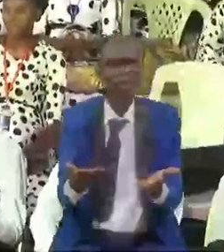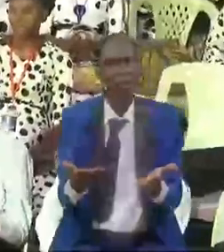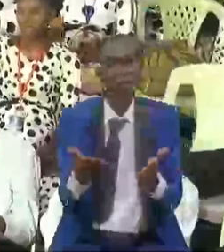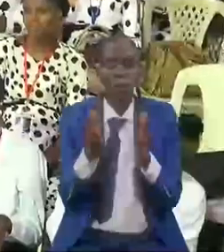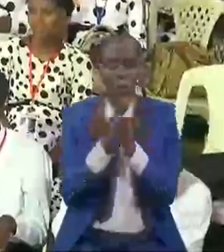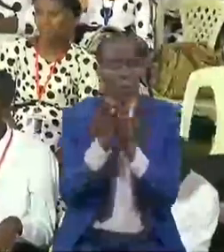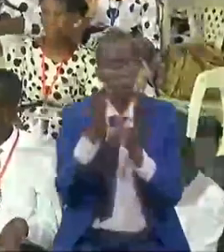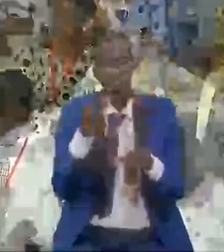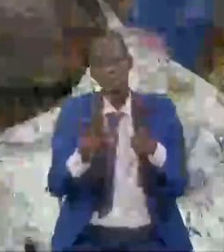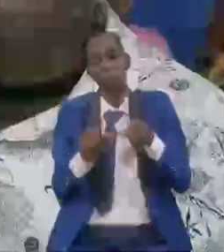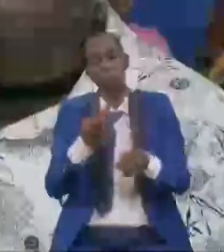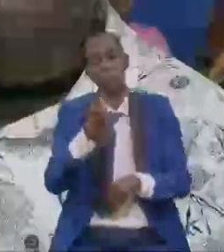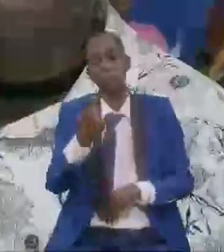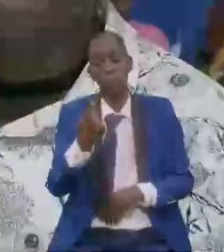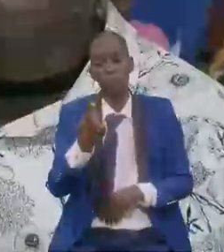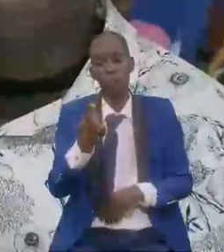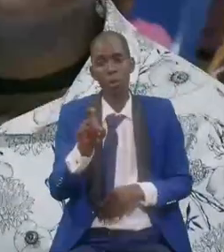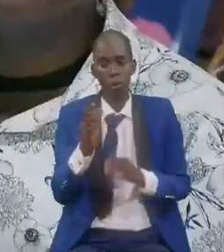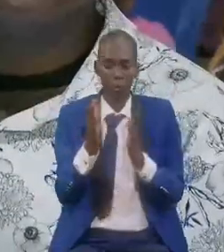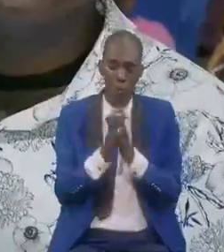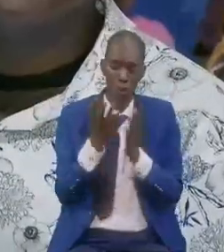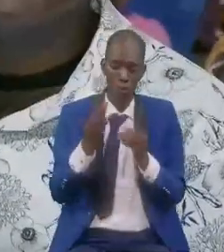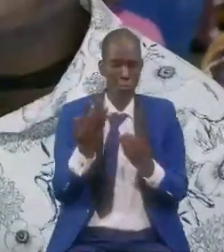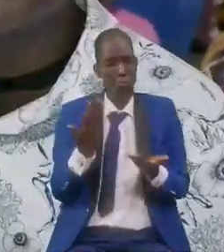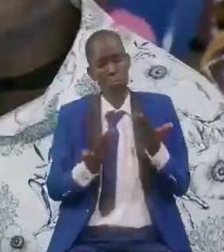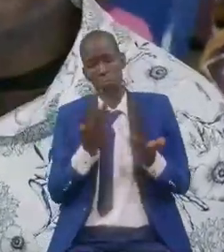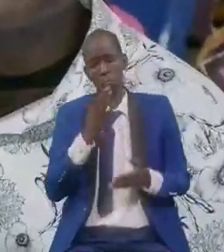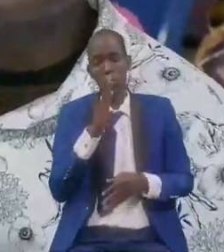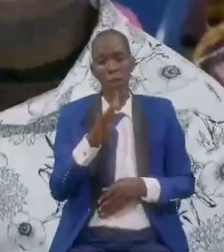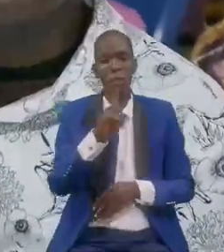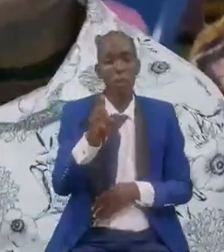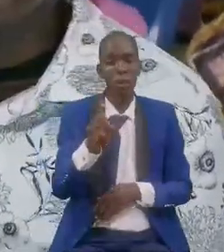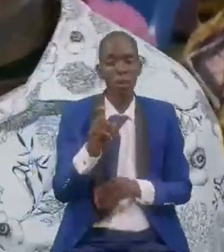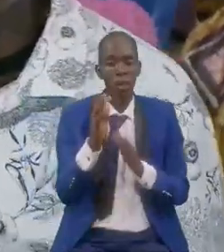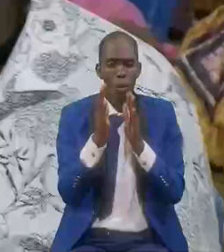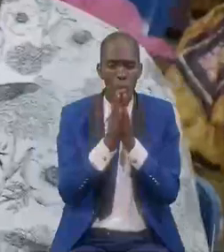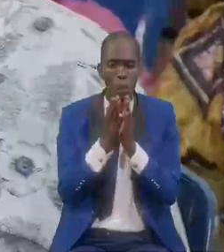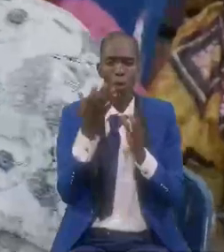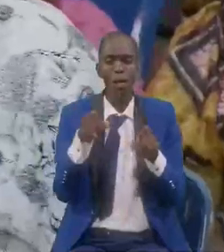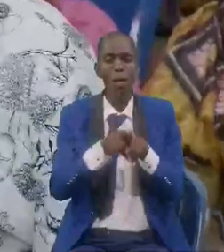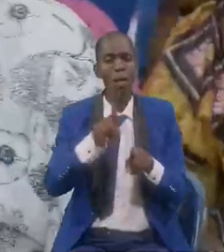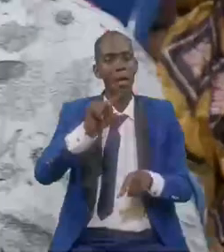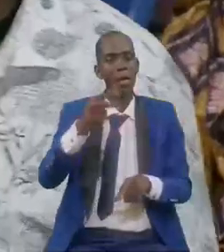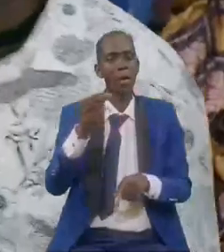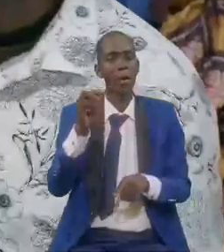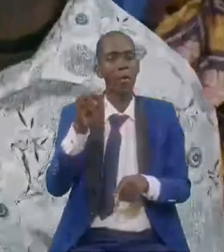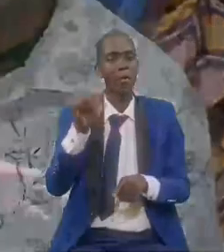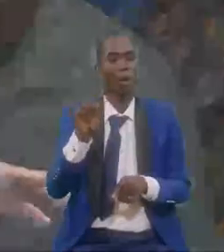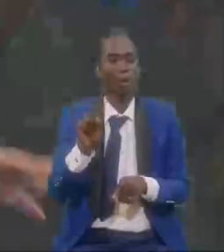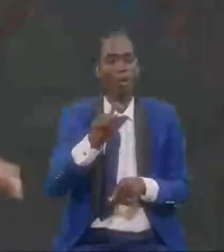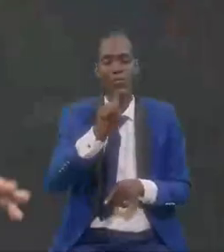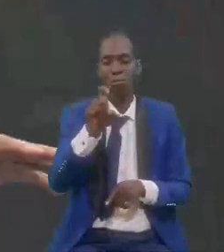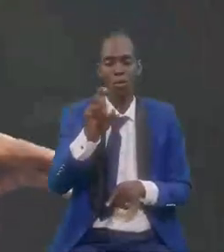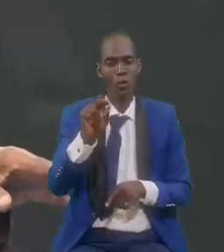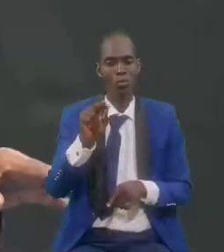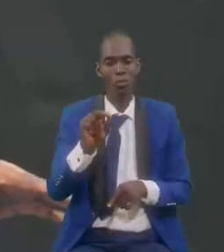Prière d'incrédulité? Prière de doute? Prière de Thomas? Je